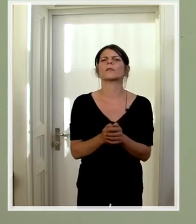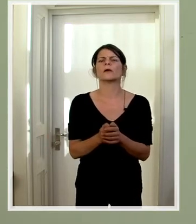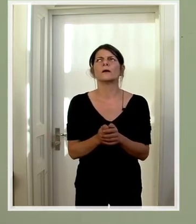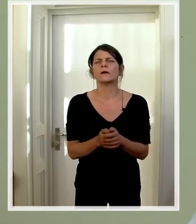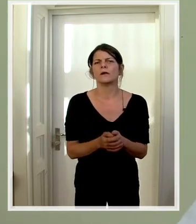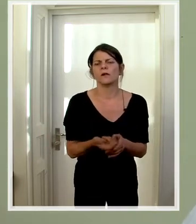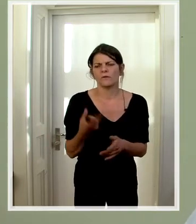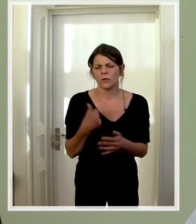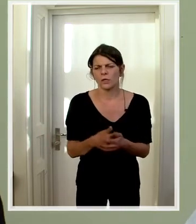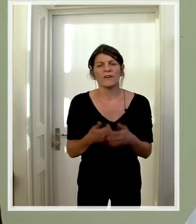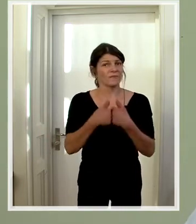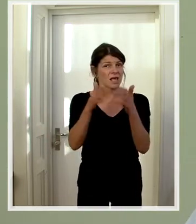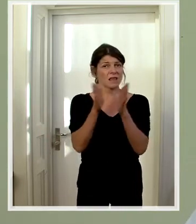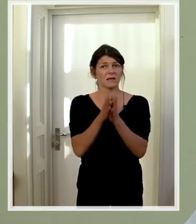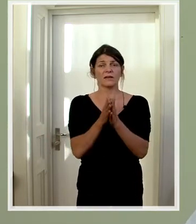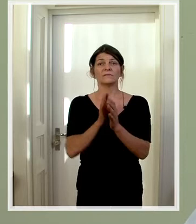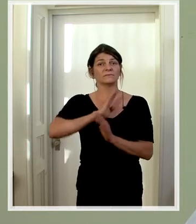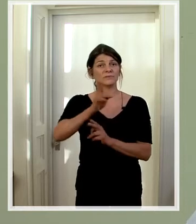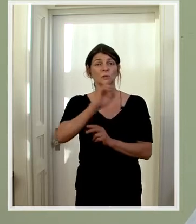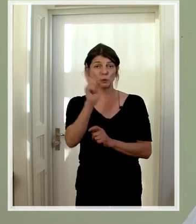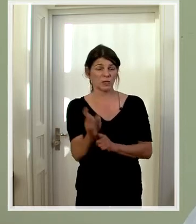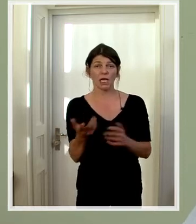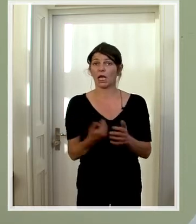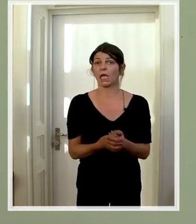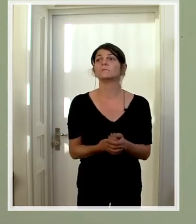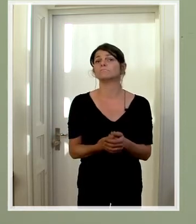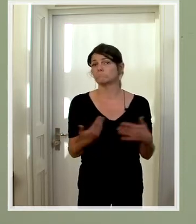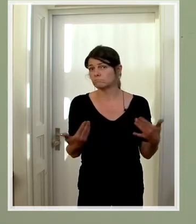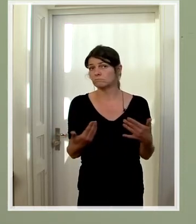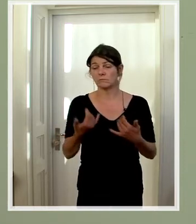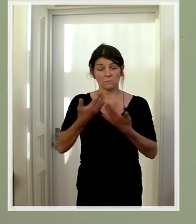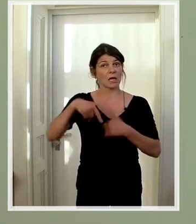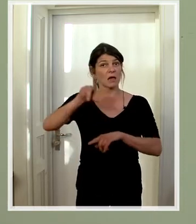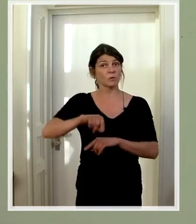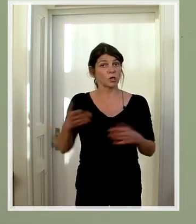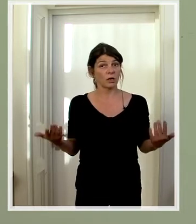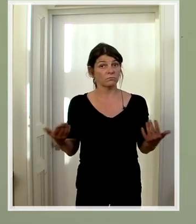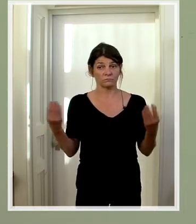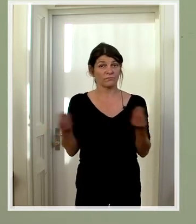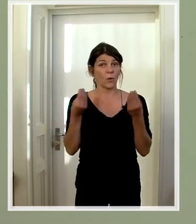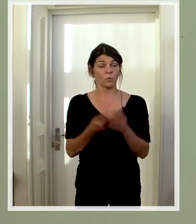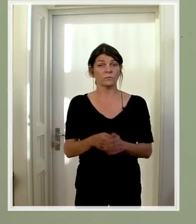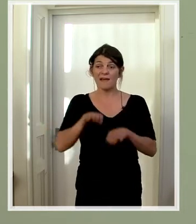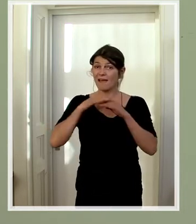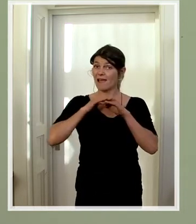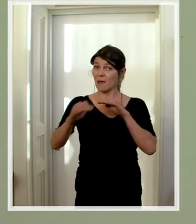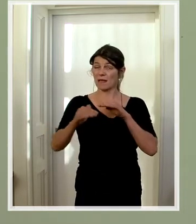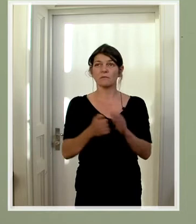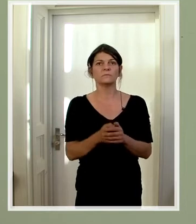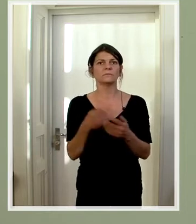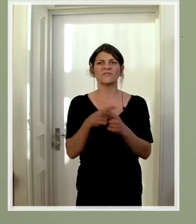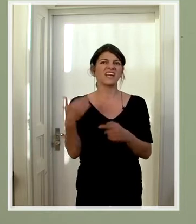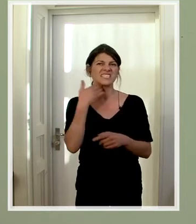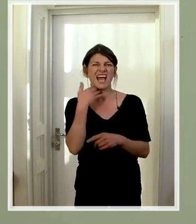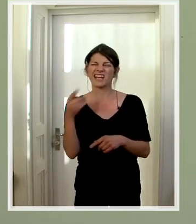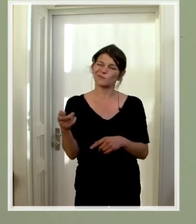für Feldkirch Zürich, also für da nachher, ist günstiger, weil die geht alles eben. Im Gegensatz zu St.